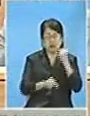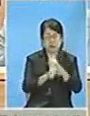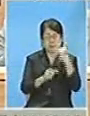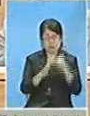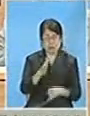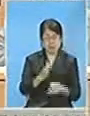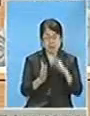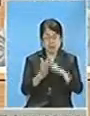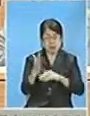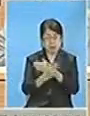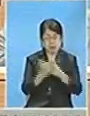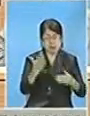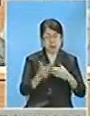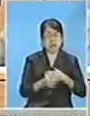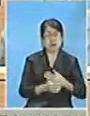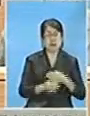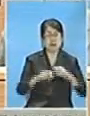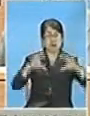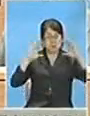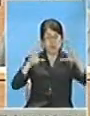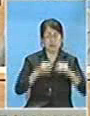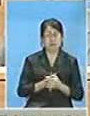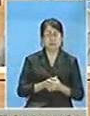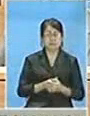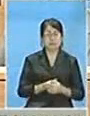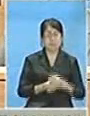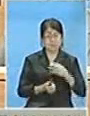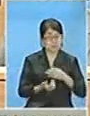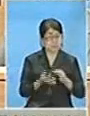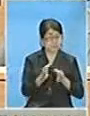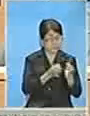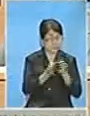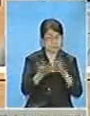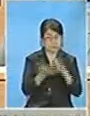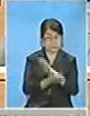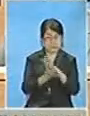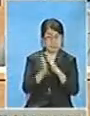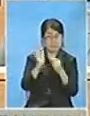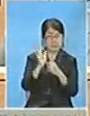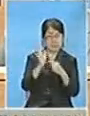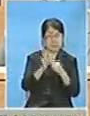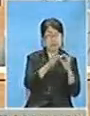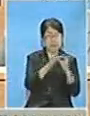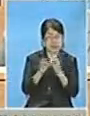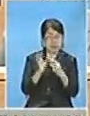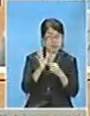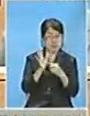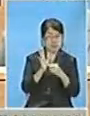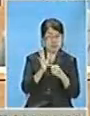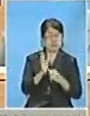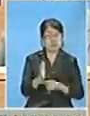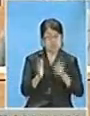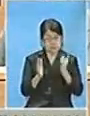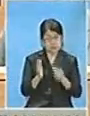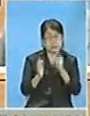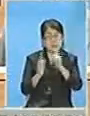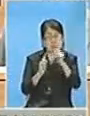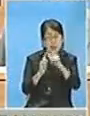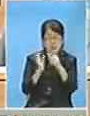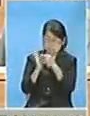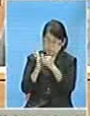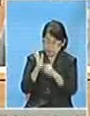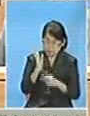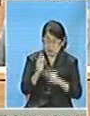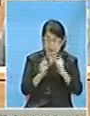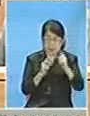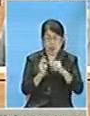บายของกบอผมเรียนท่านอย่างนี้ครับเอกสารที่อยู่ในมือผมเป็นเอกสารส่วนหนึ่งที่กำหนดจุดของการ